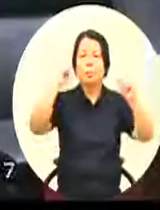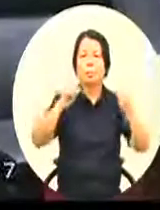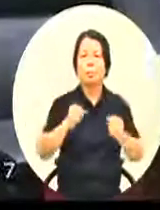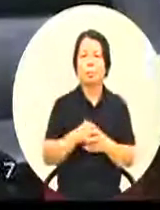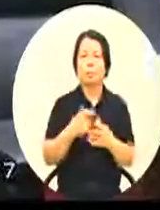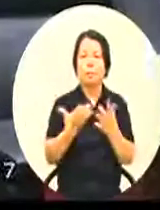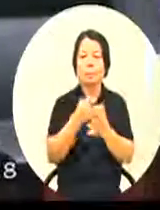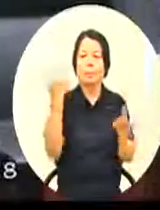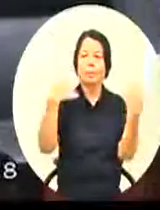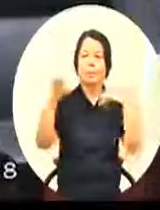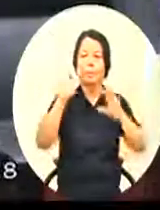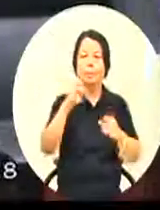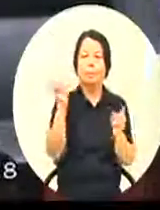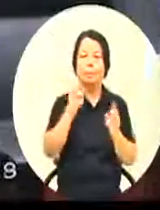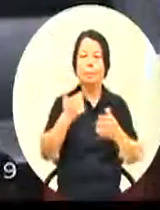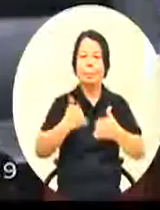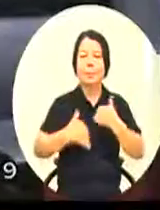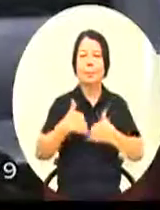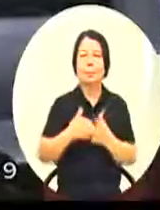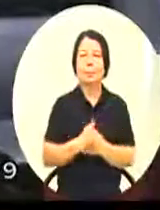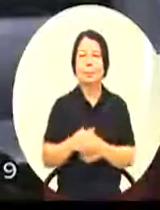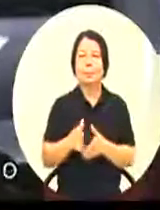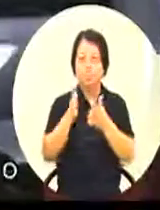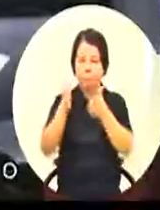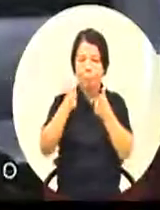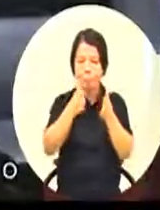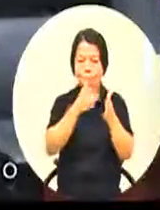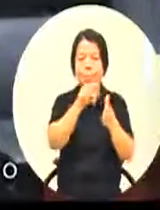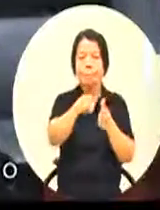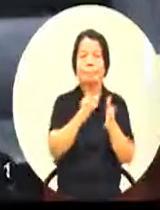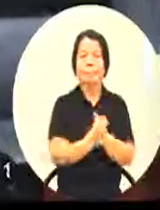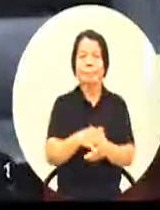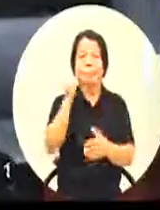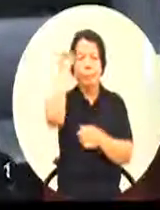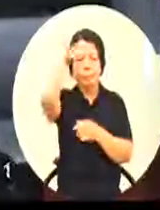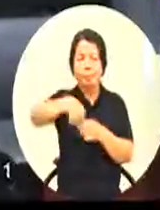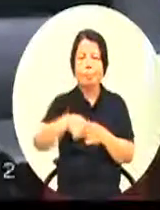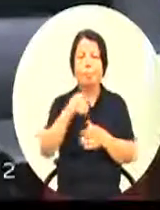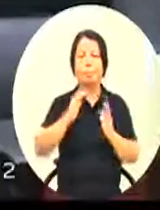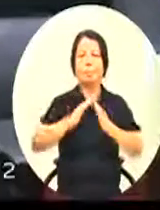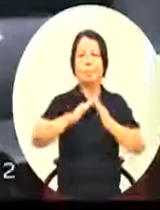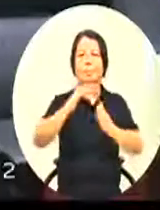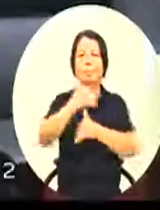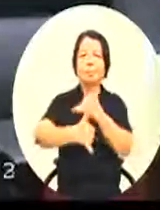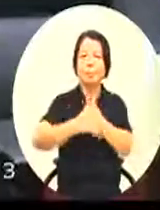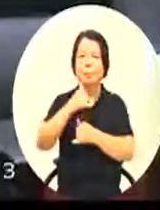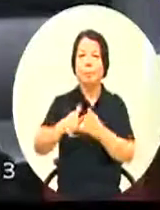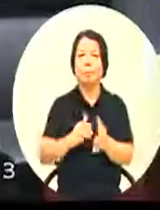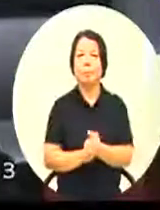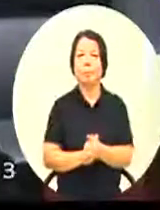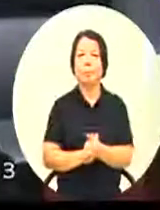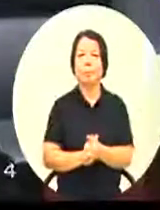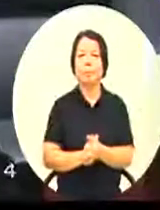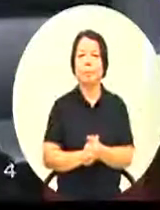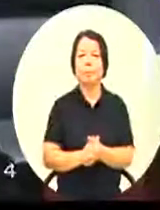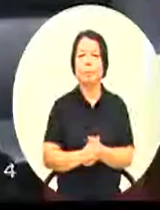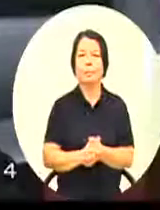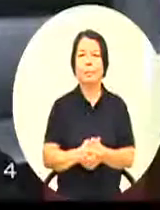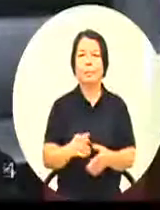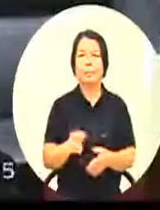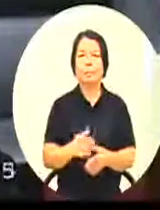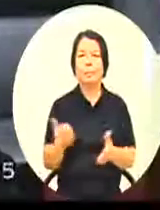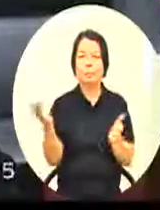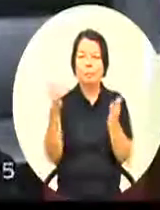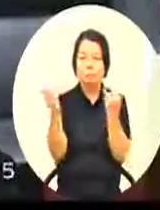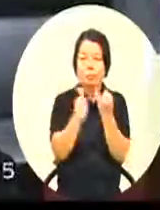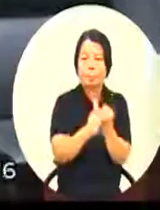啦、舞蹈啦、音乐，大部分就是一个传统型的都市生活。那你传统型的都市生活，然后到我结